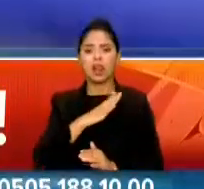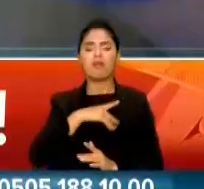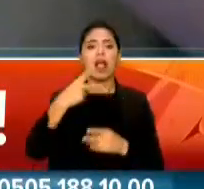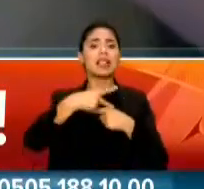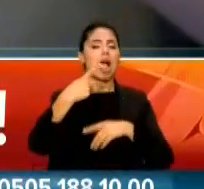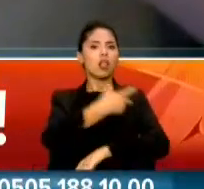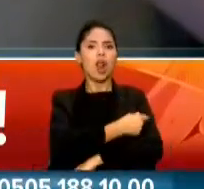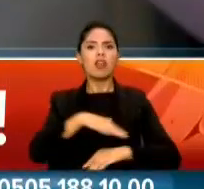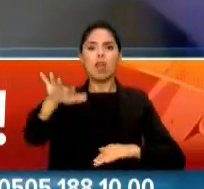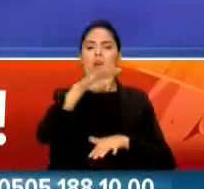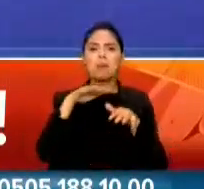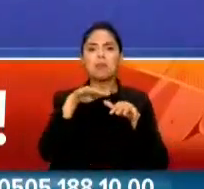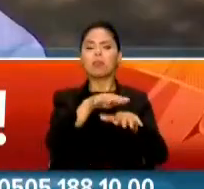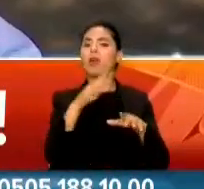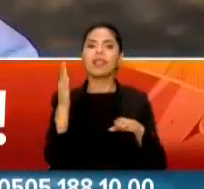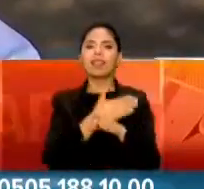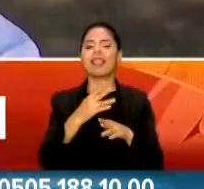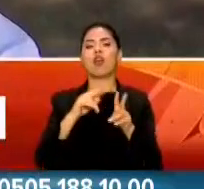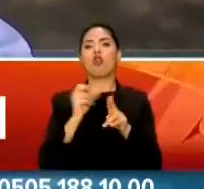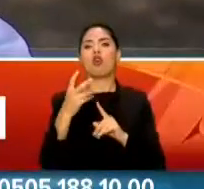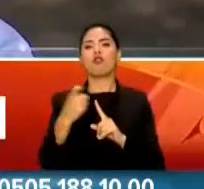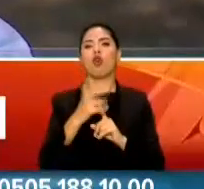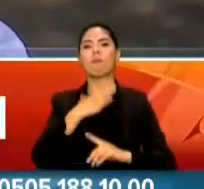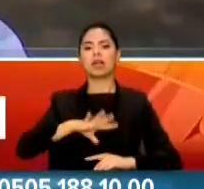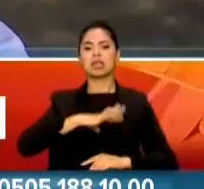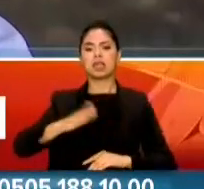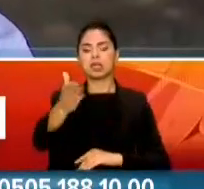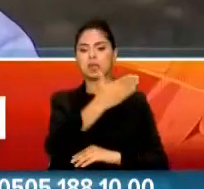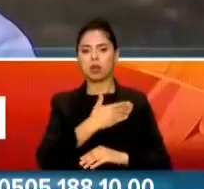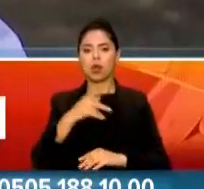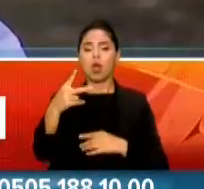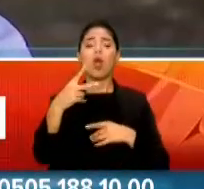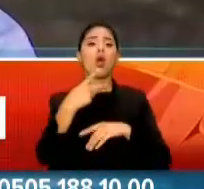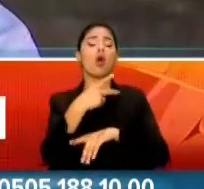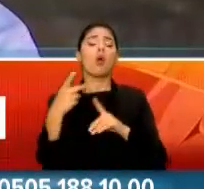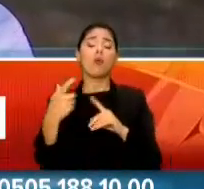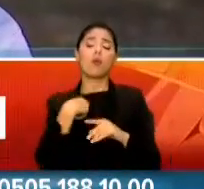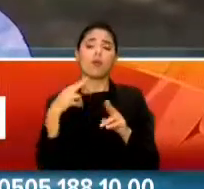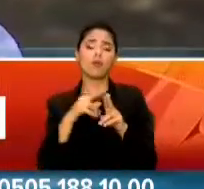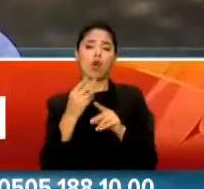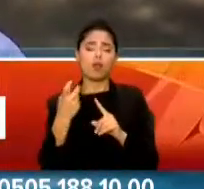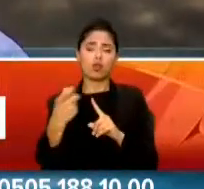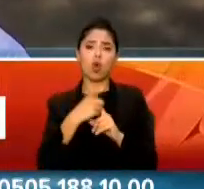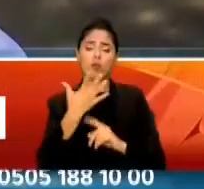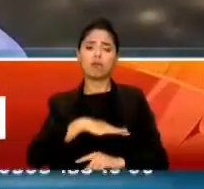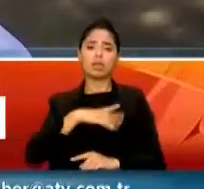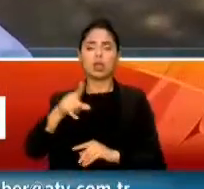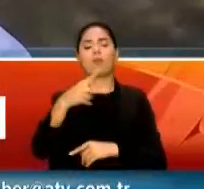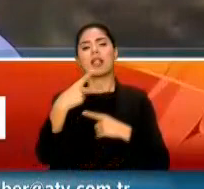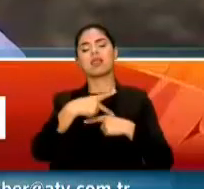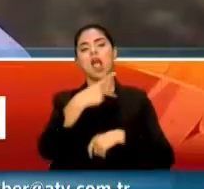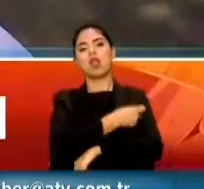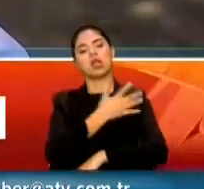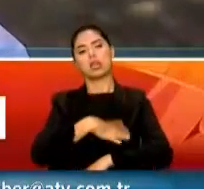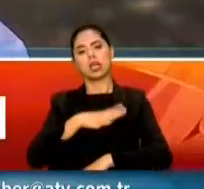ilginin nedeni coronavirüs virüs virüsten korunmak için yani var